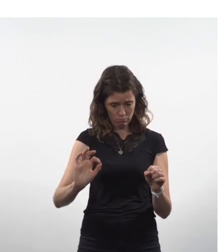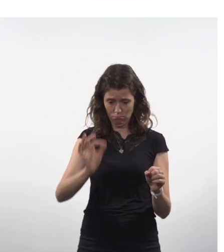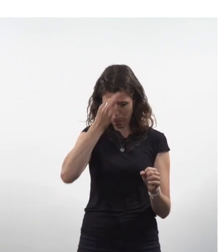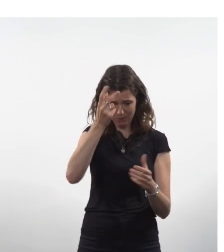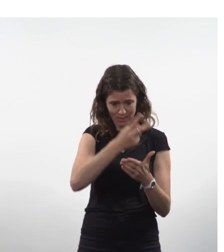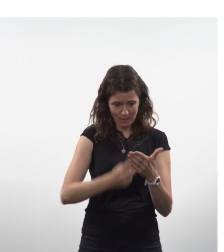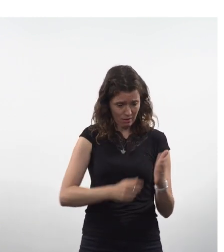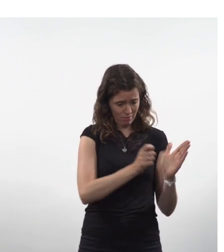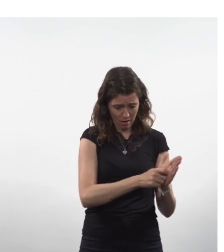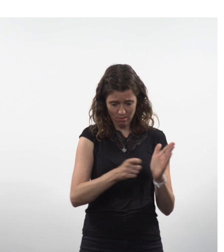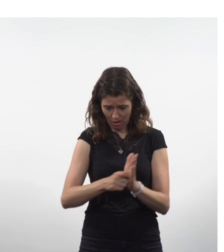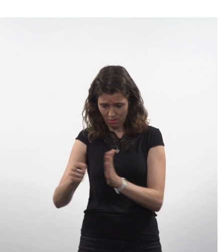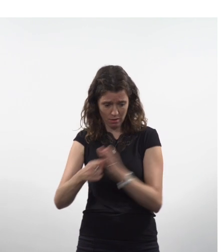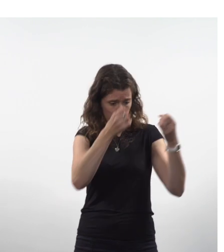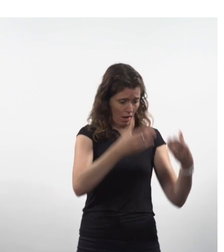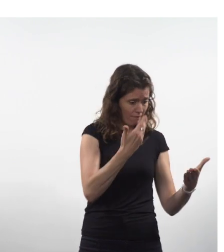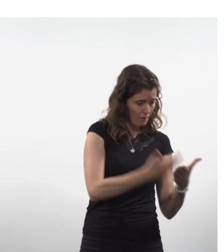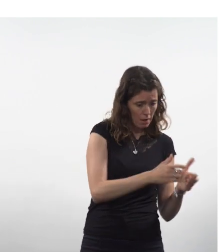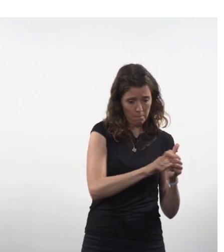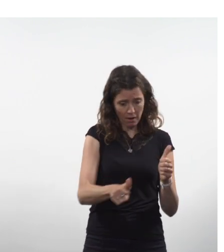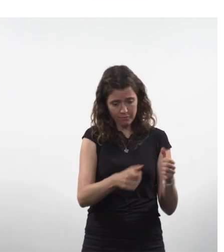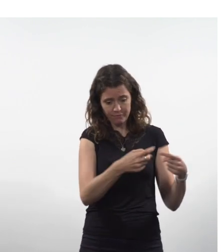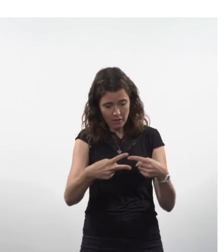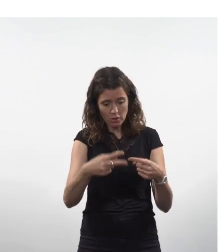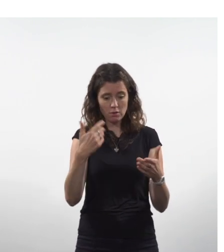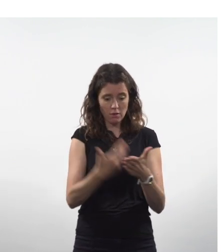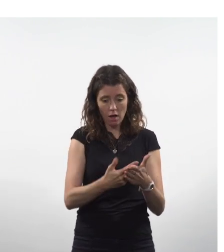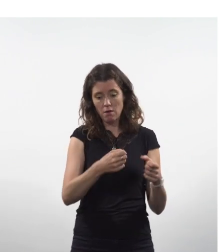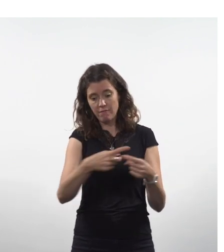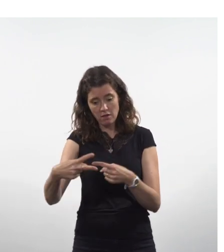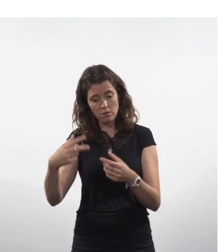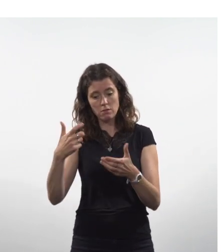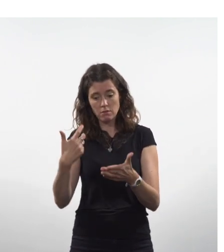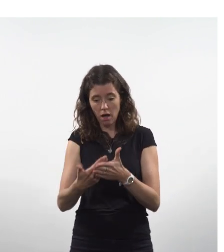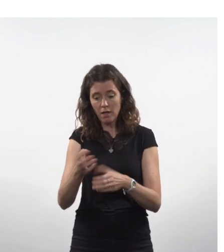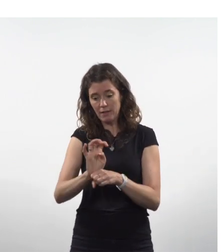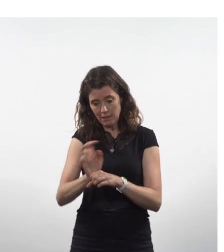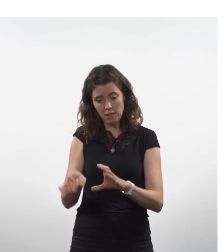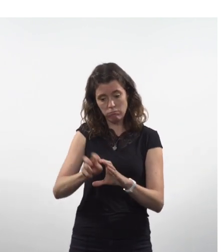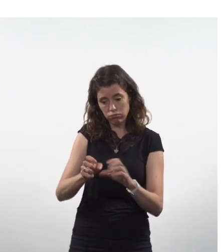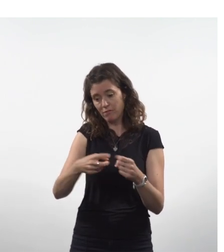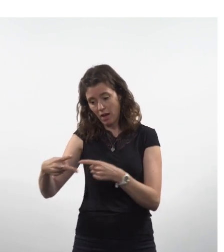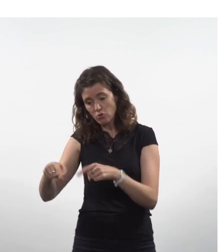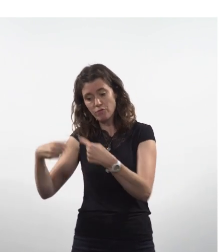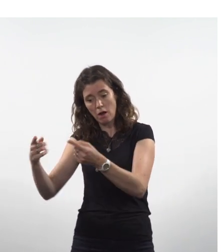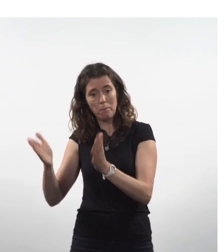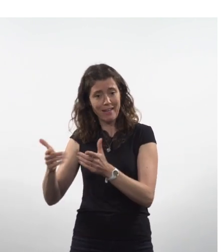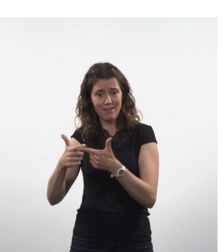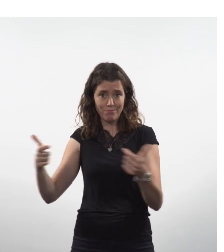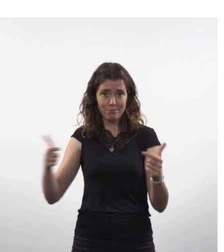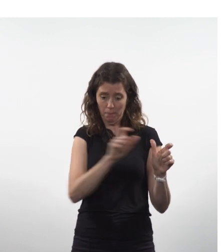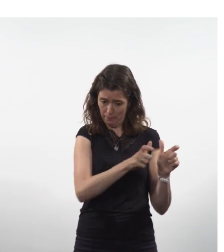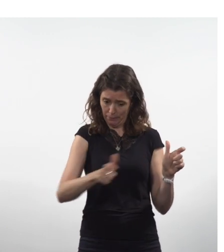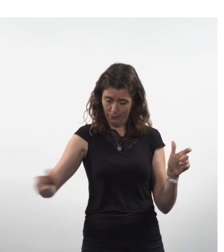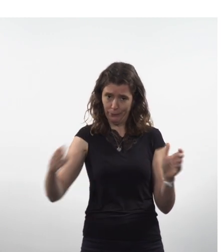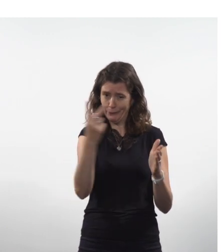une chronologie. Il se passe ça, après on fait une petite flèche, après on monte dans un taxi, après on fait une petite flèche, on va à l'hôpital, etc.,